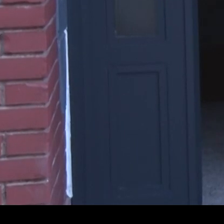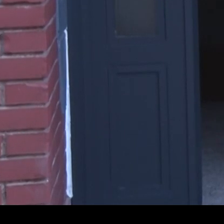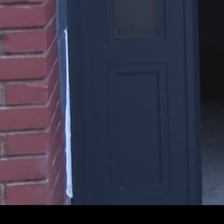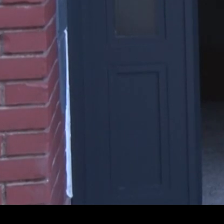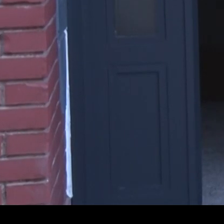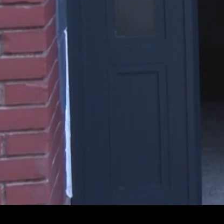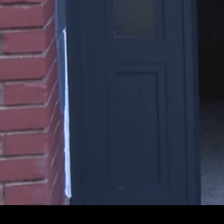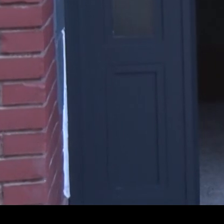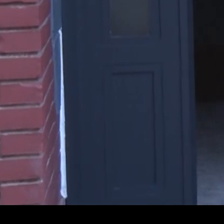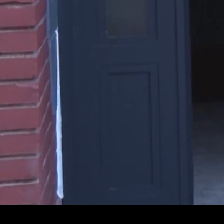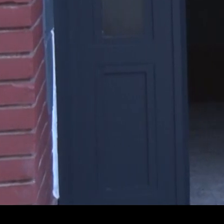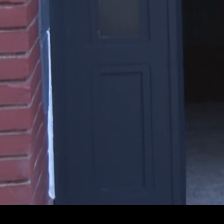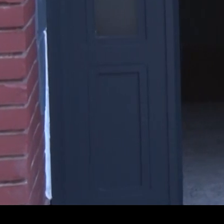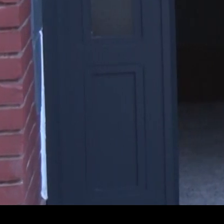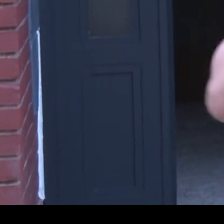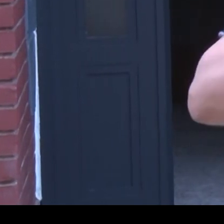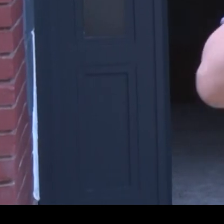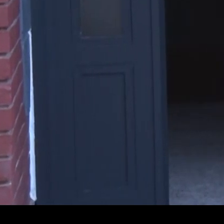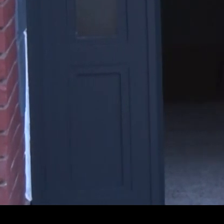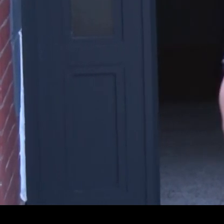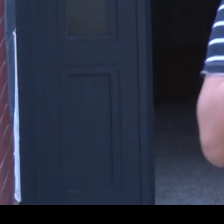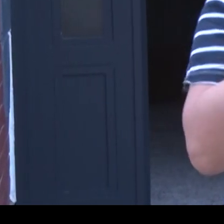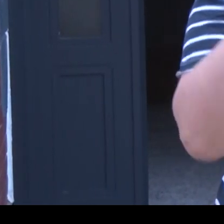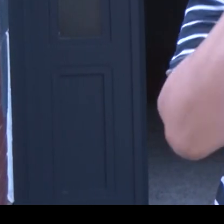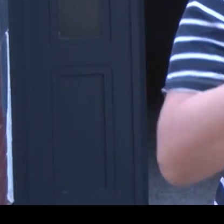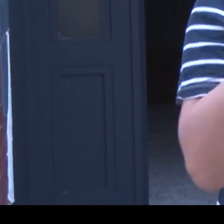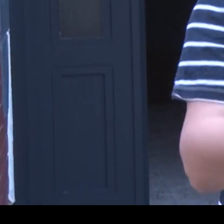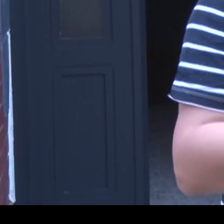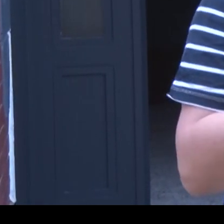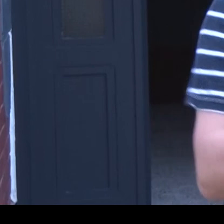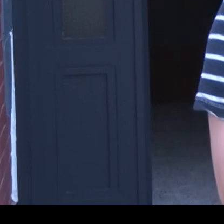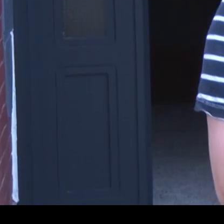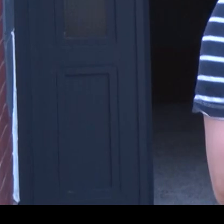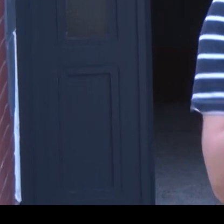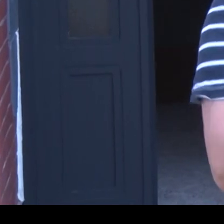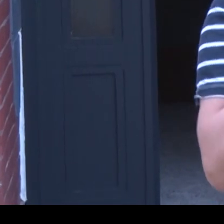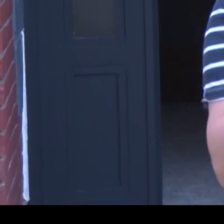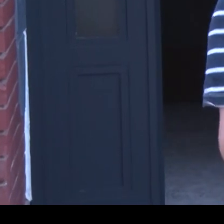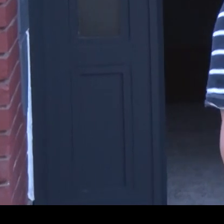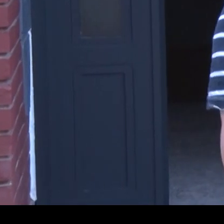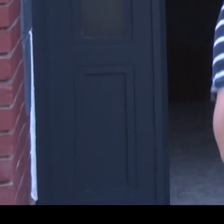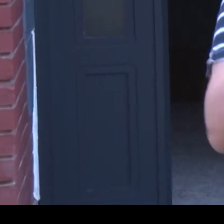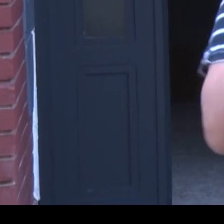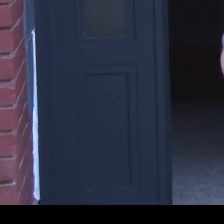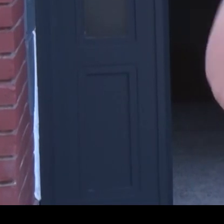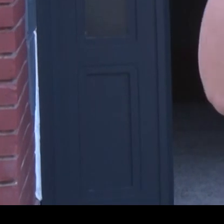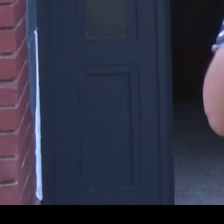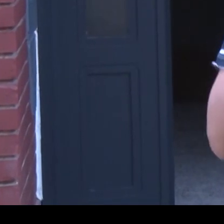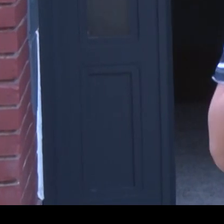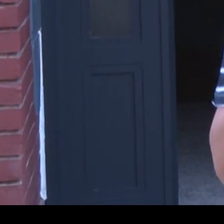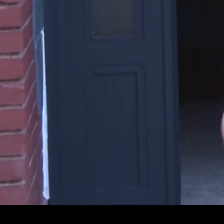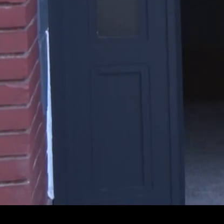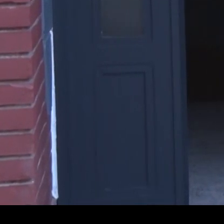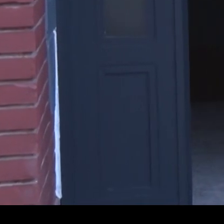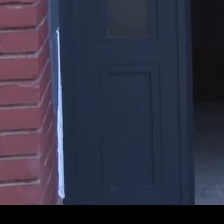shkollë të Prizrenit, për i deqanët ku mëllë të vetë gjithmonë. O konë problem gjithmonë se këm një vetën si të